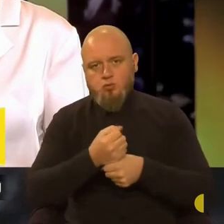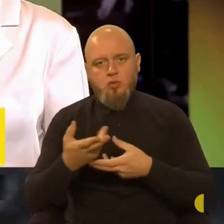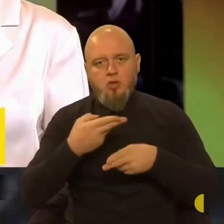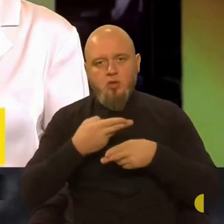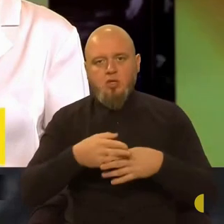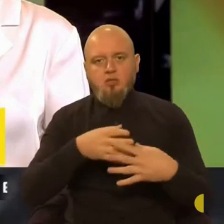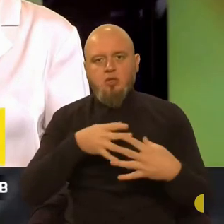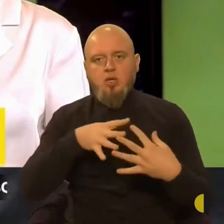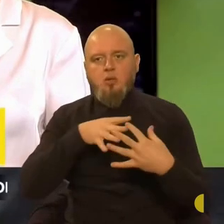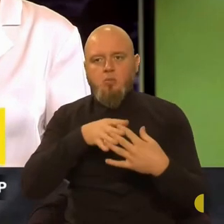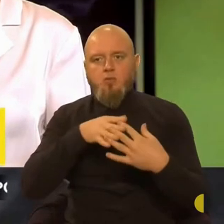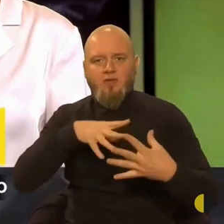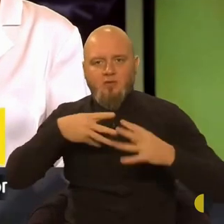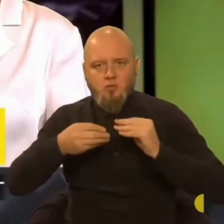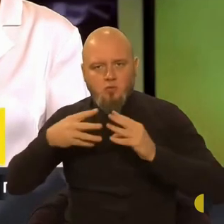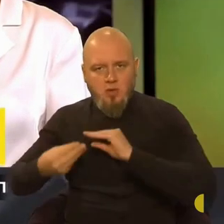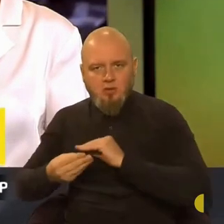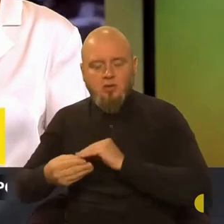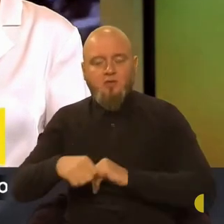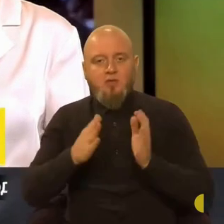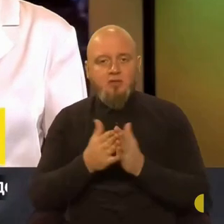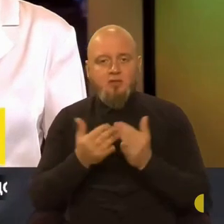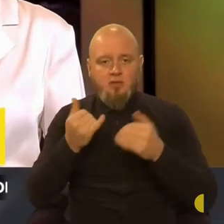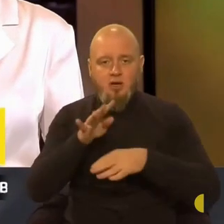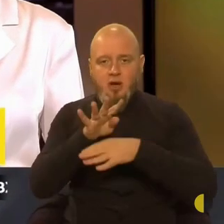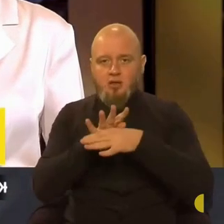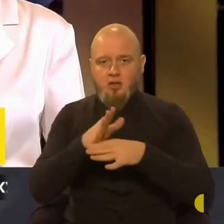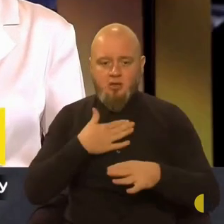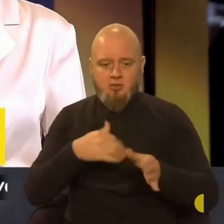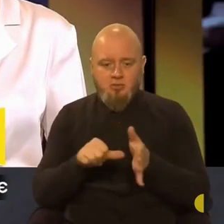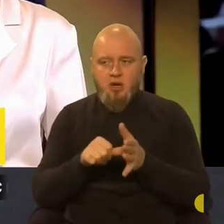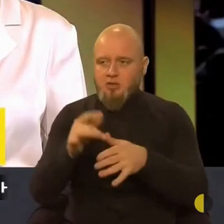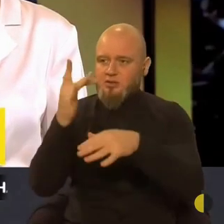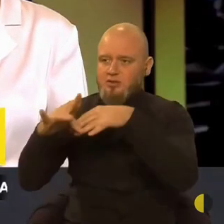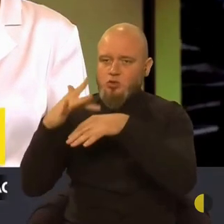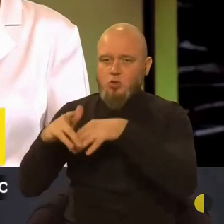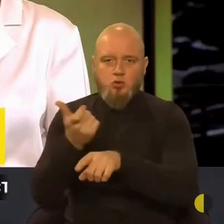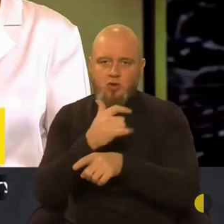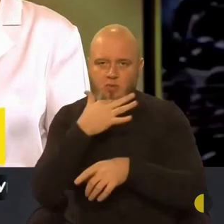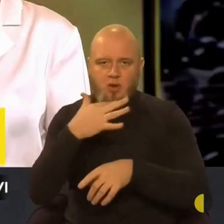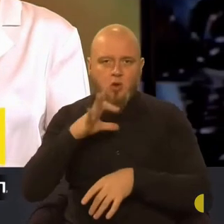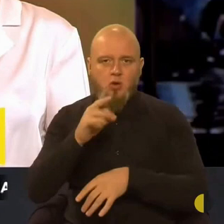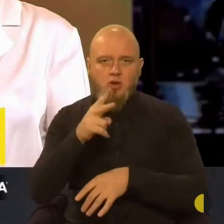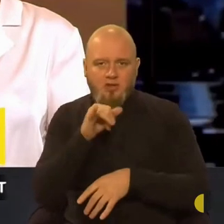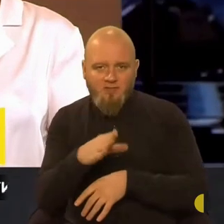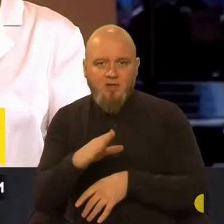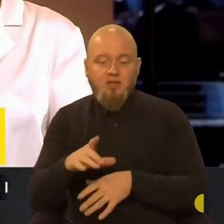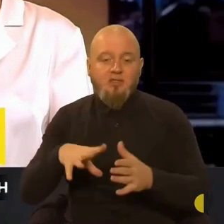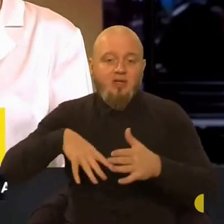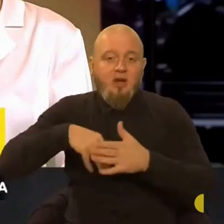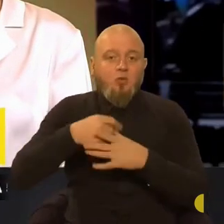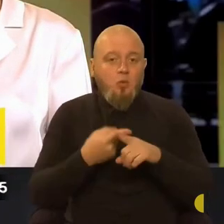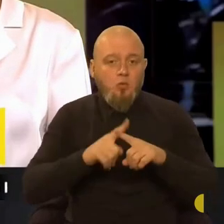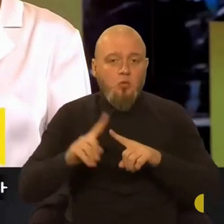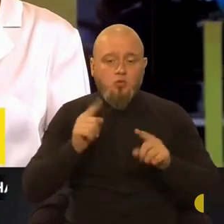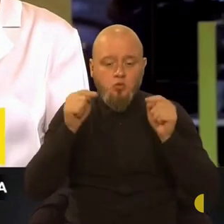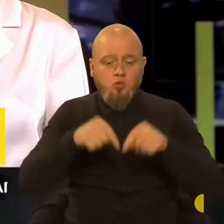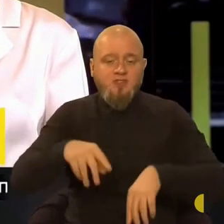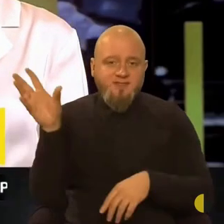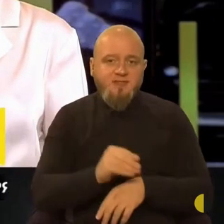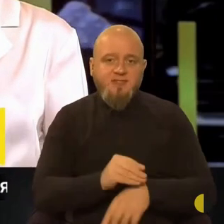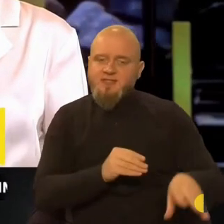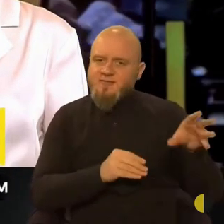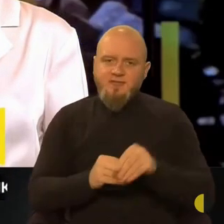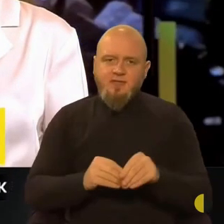якісні бойові результати. От, власне, зараз і артилерія нашої бригади знищує доволі багато орків за рахунок того, що тут